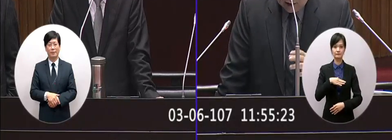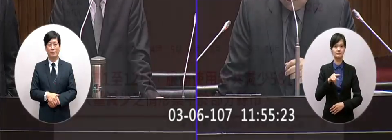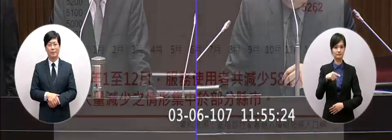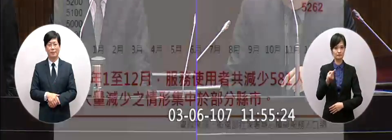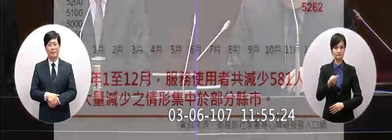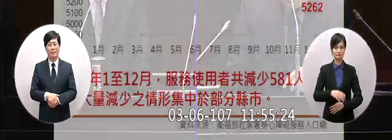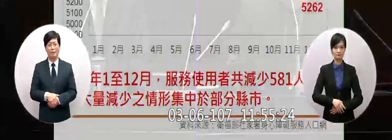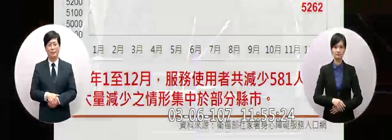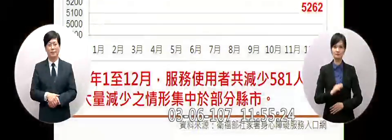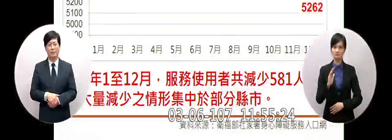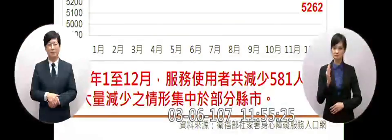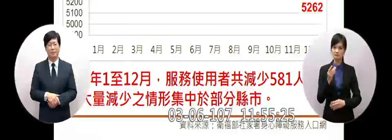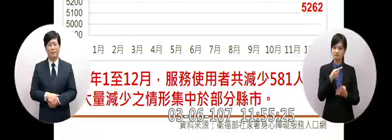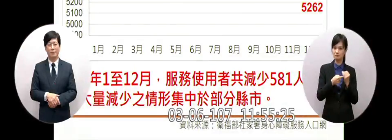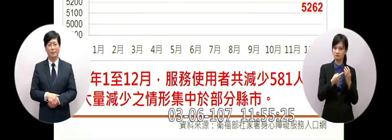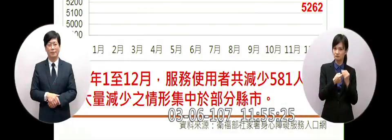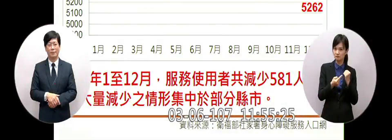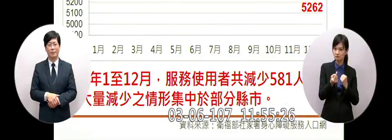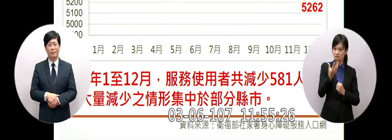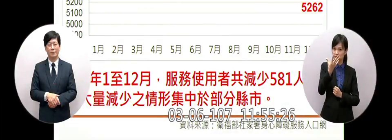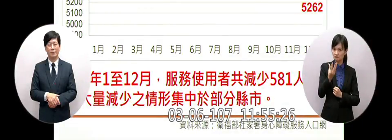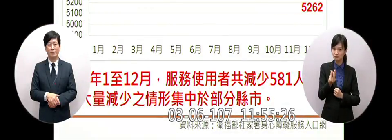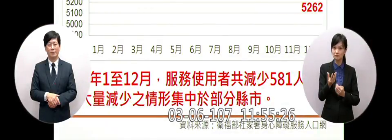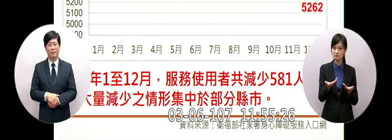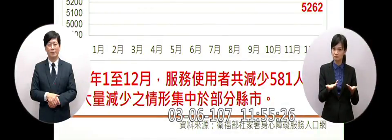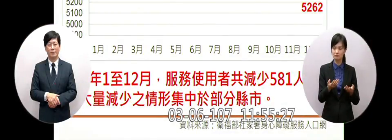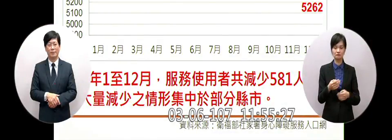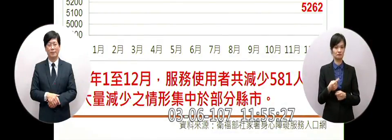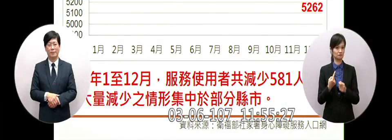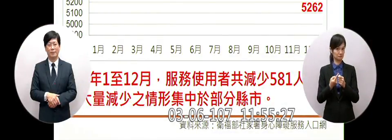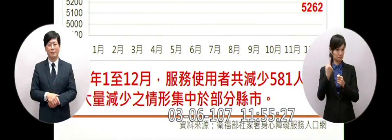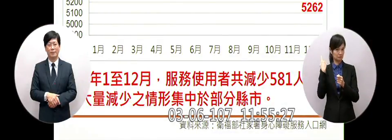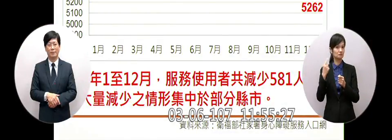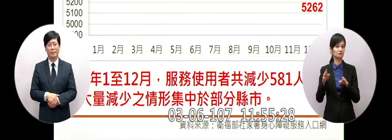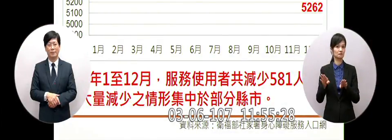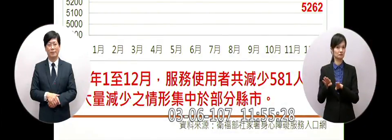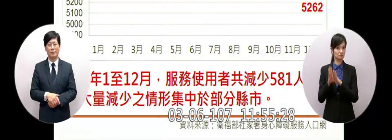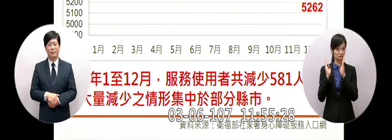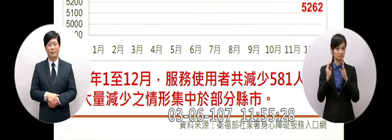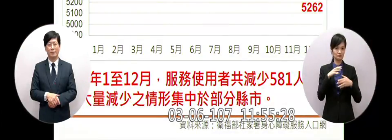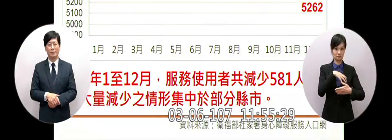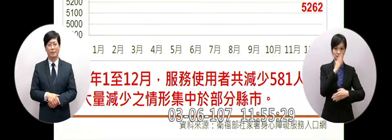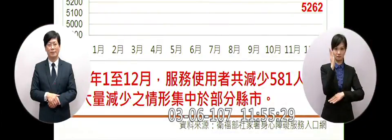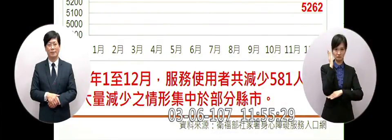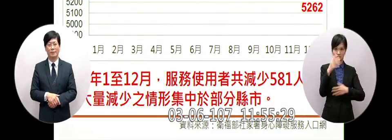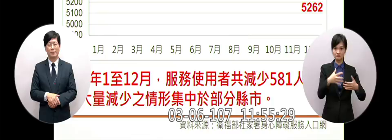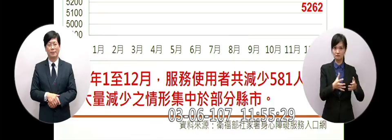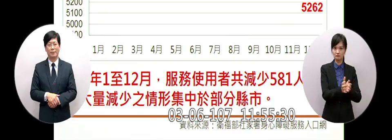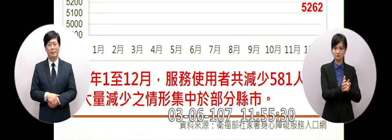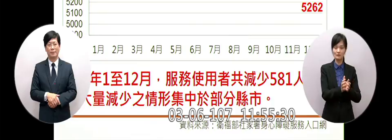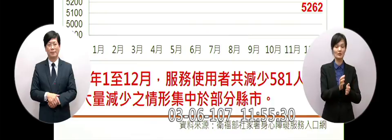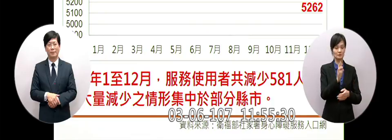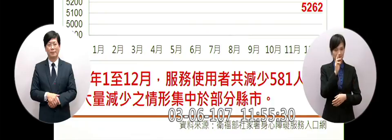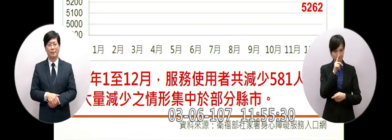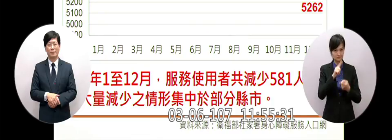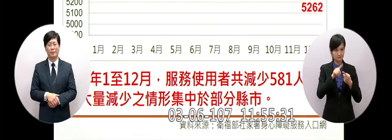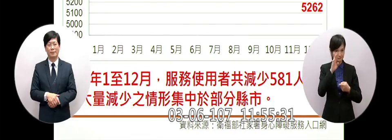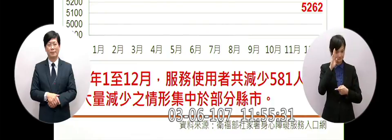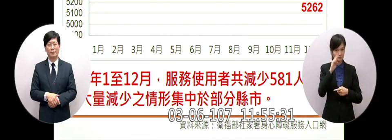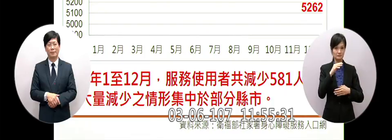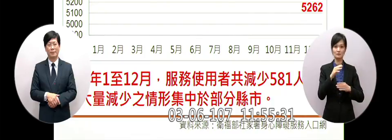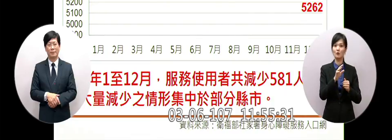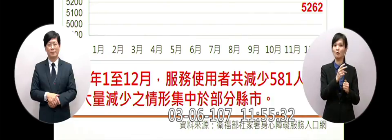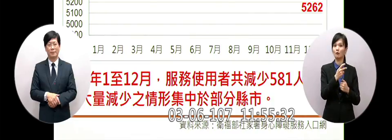从量的这个部分来看，从去年度开始，好，这个是内政部对不起，这个是卫福部